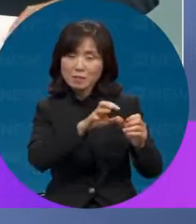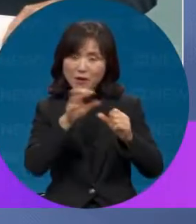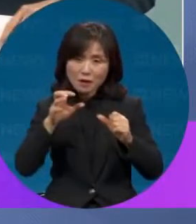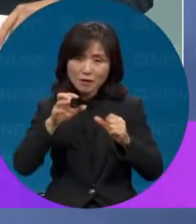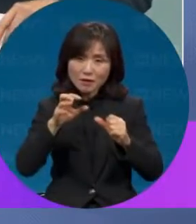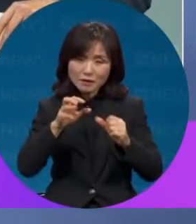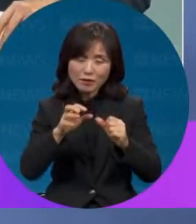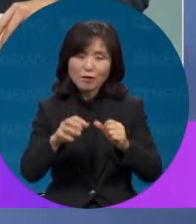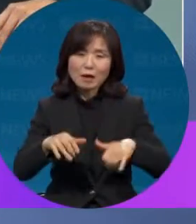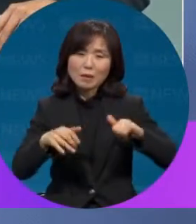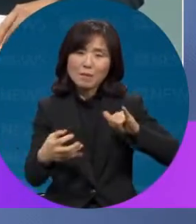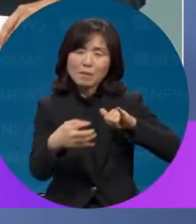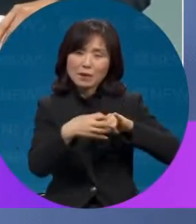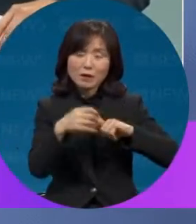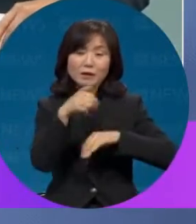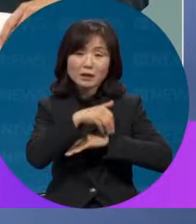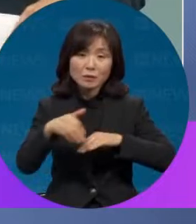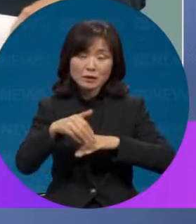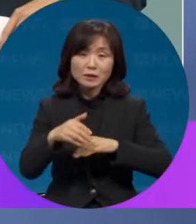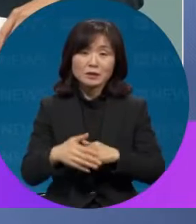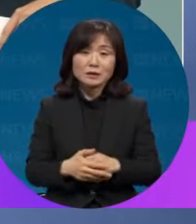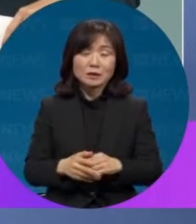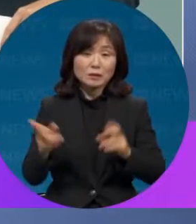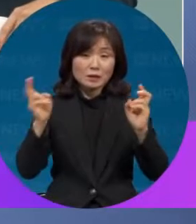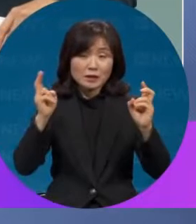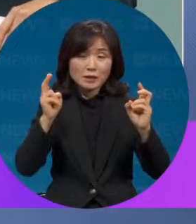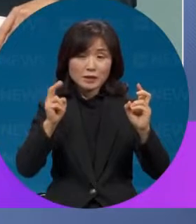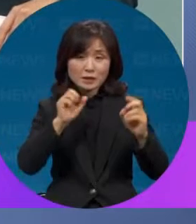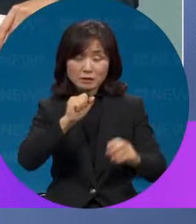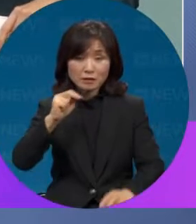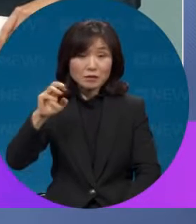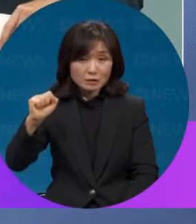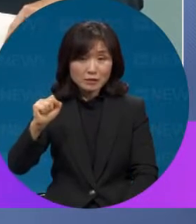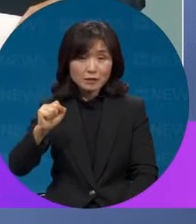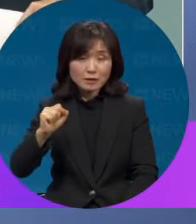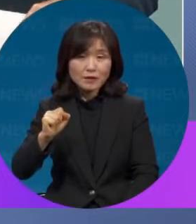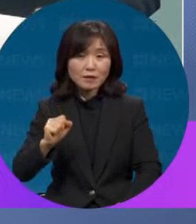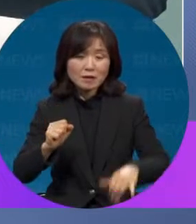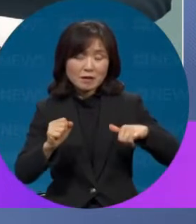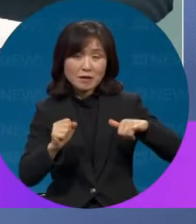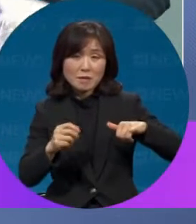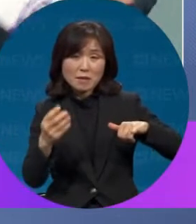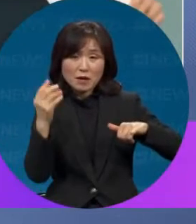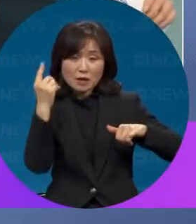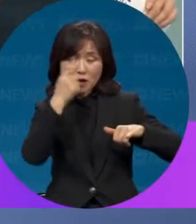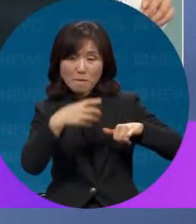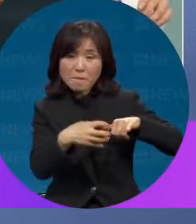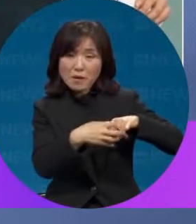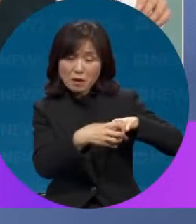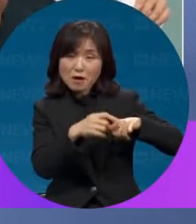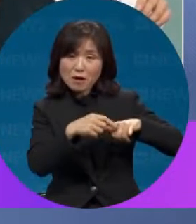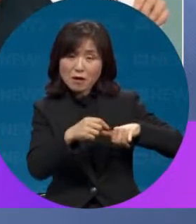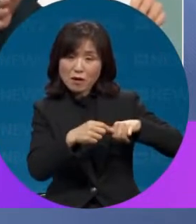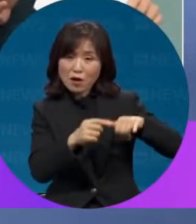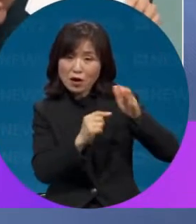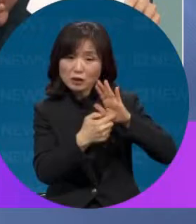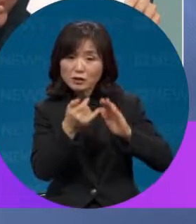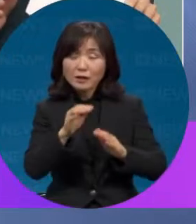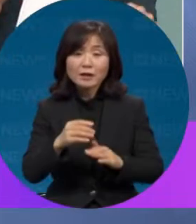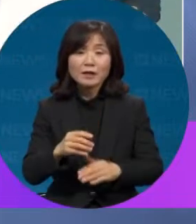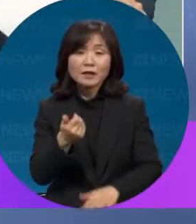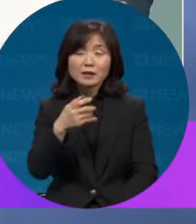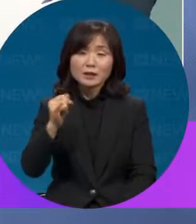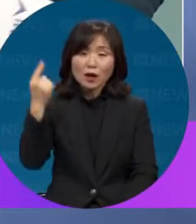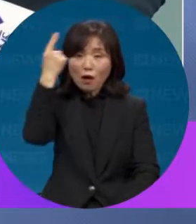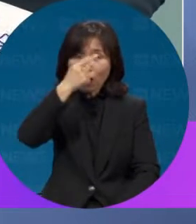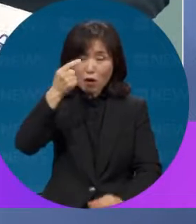최근 자사 소셜미디어의 달려라 하니 캐릭터가 치킨 가방을 공개했는데 사진 한 장에는 하니의 얼굴이나